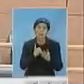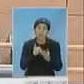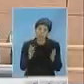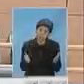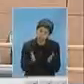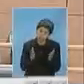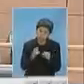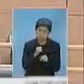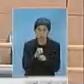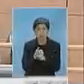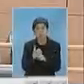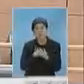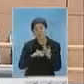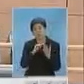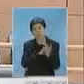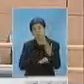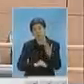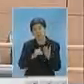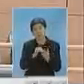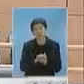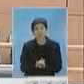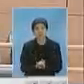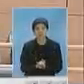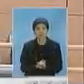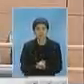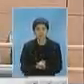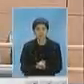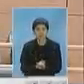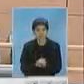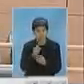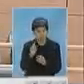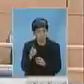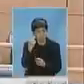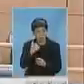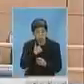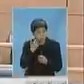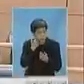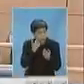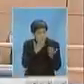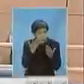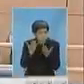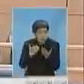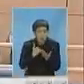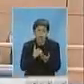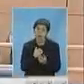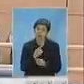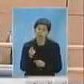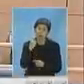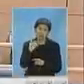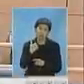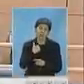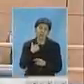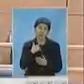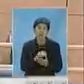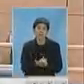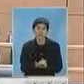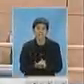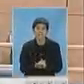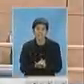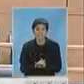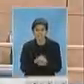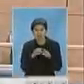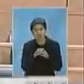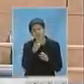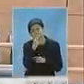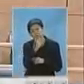แสดงตัวทั่วทั้งแผ่นดินวันแรกแๆเราก็ไม่นึกแล้วเราก็ถูกปรามาสว่า